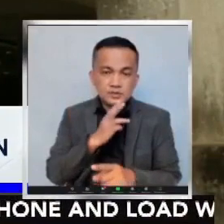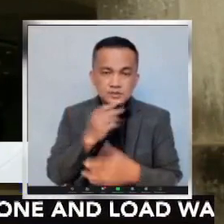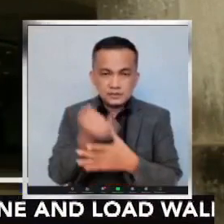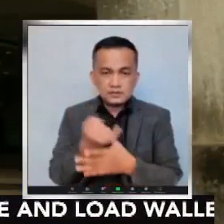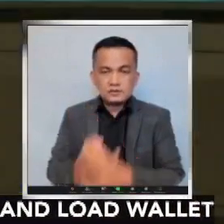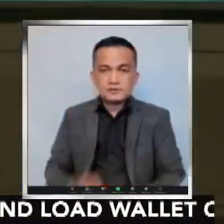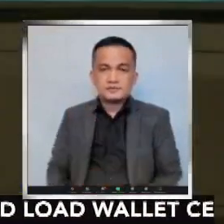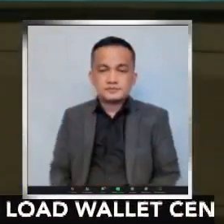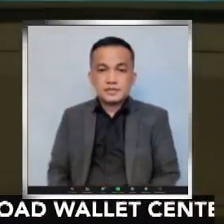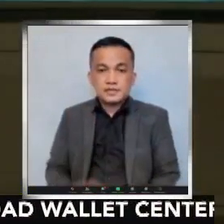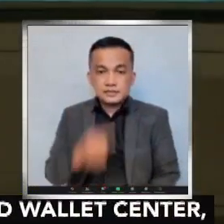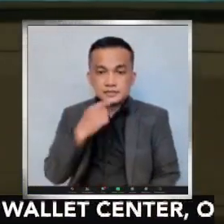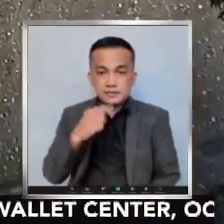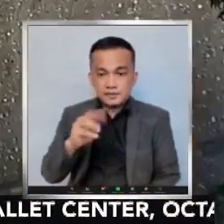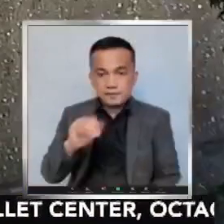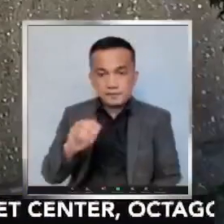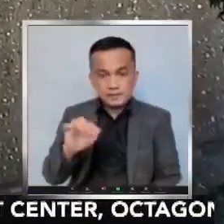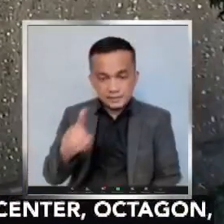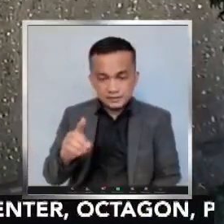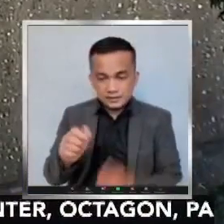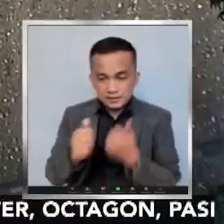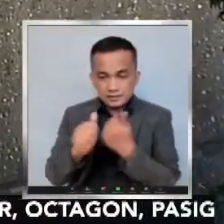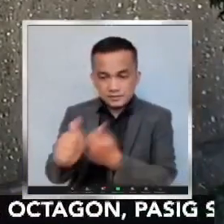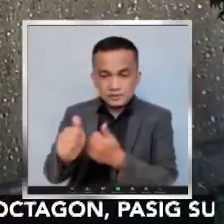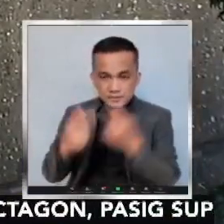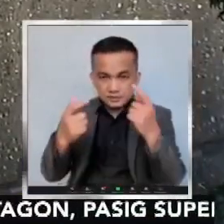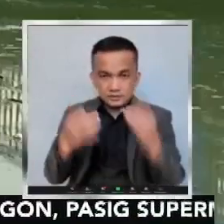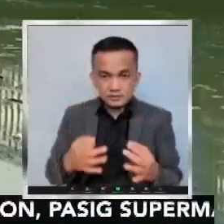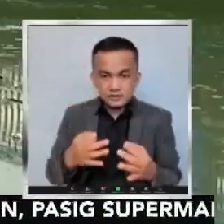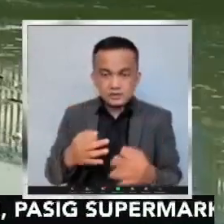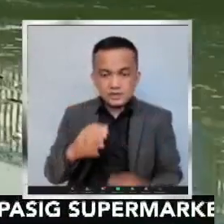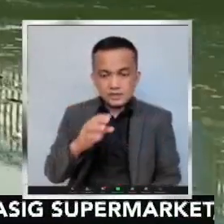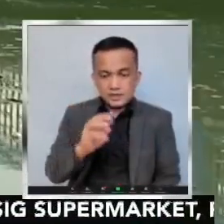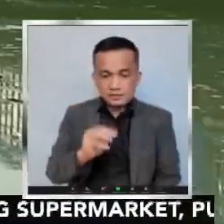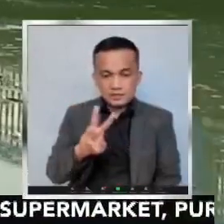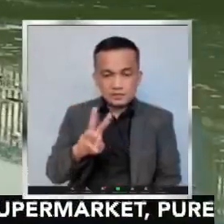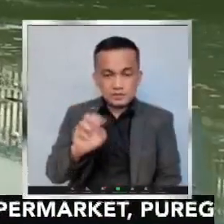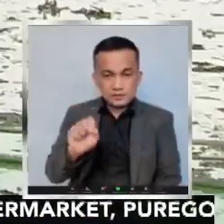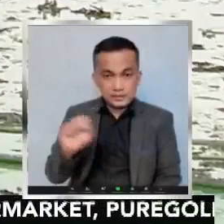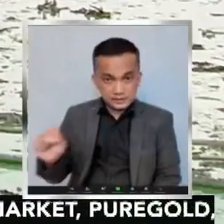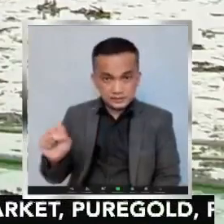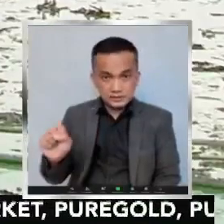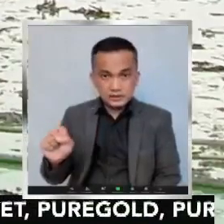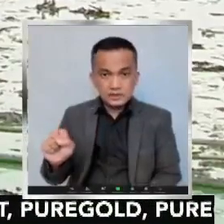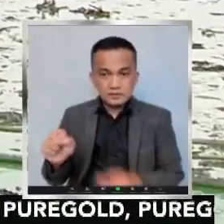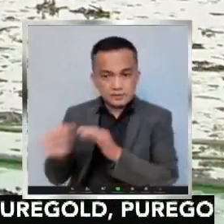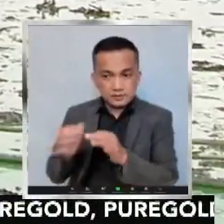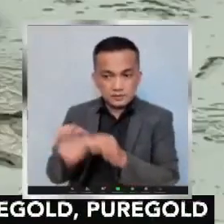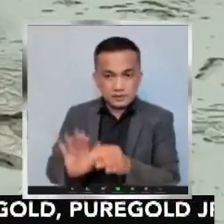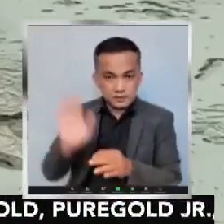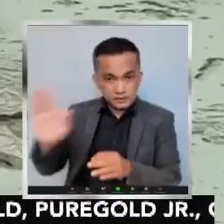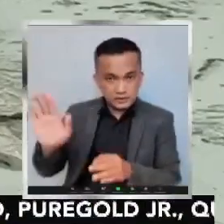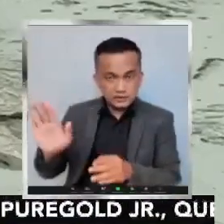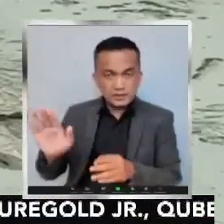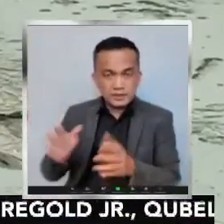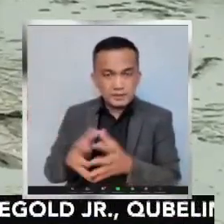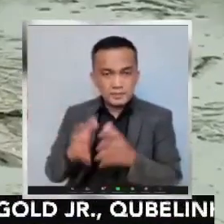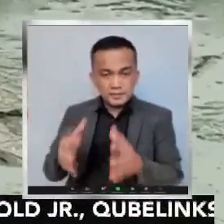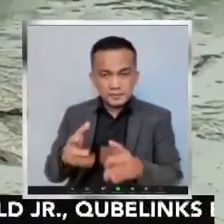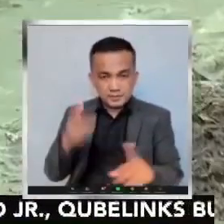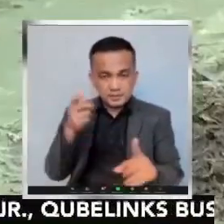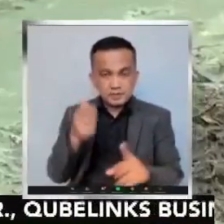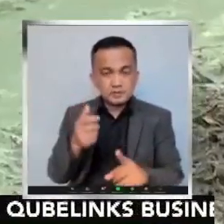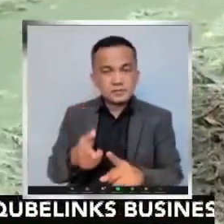sa Maynilad, tatalima ito sa desisyon ng MWSS. Pero paliwanag nila, labis na naantala ang supply ng